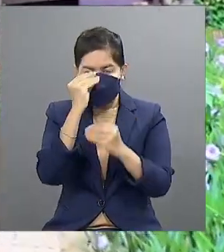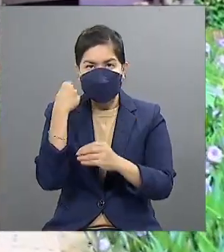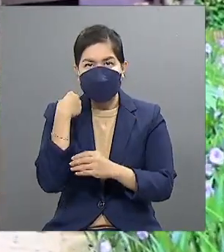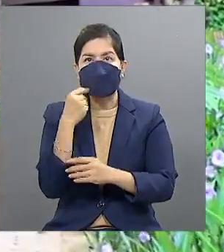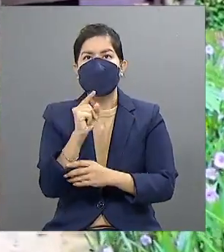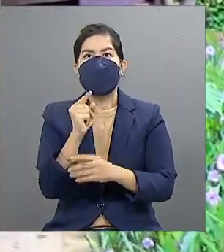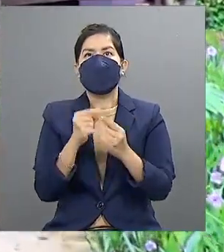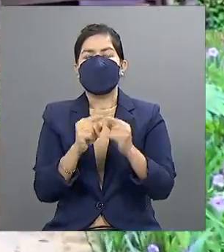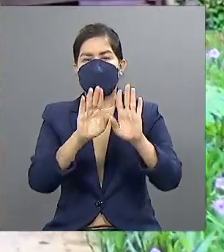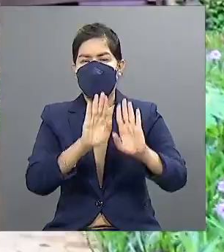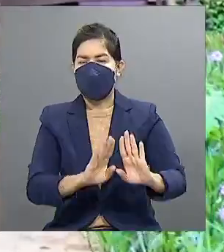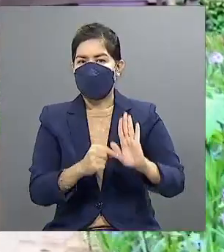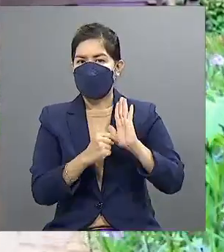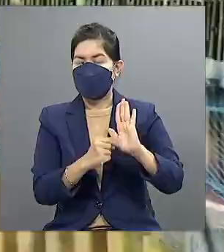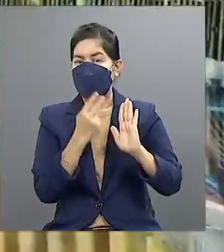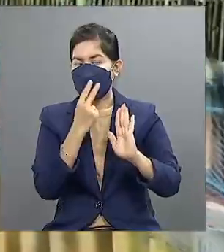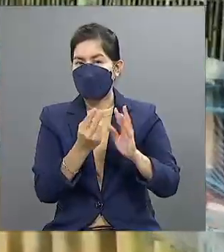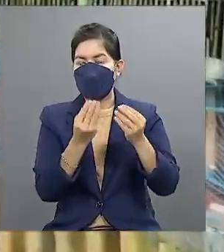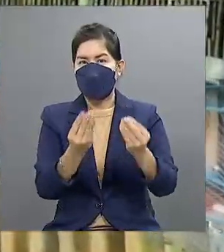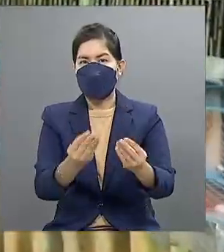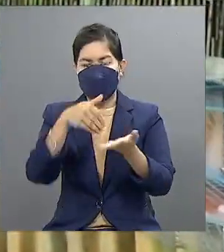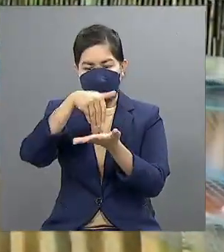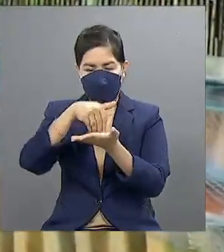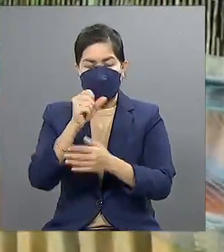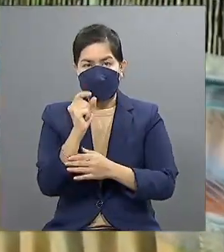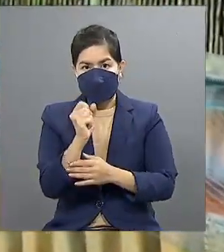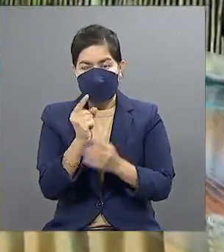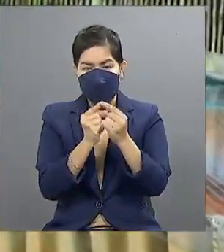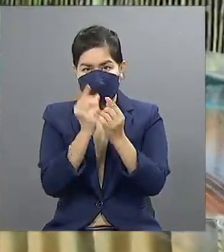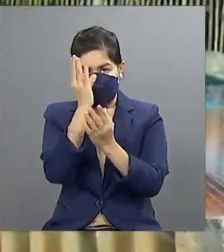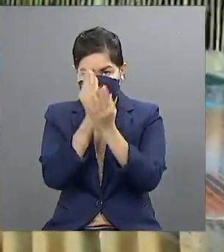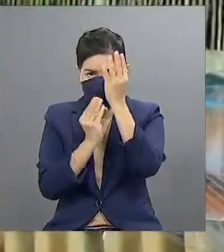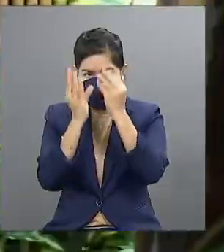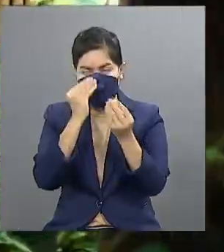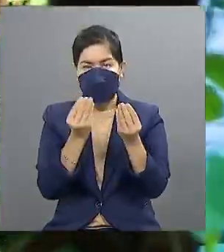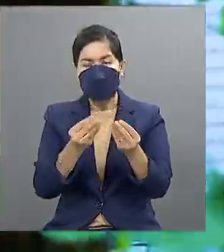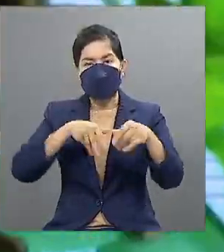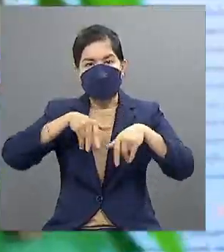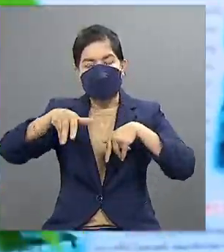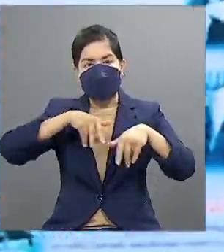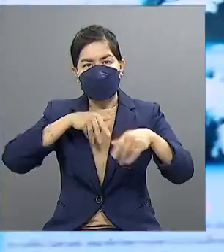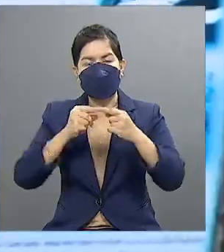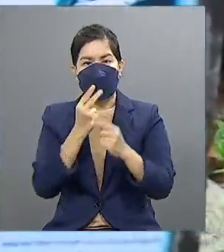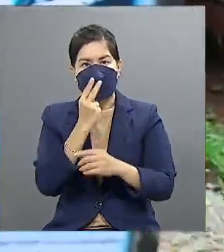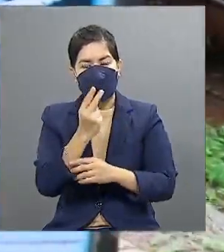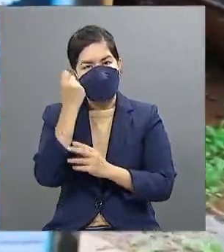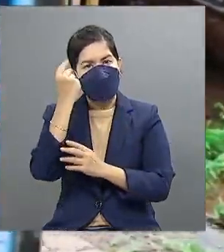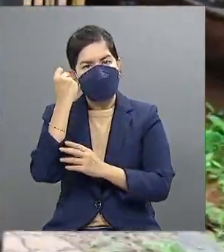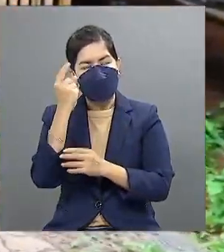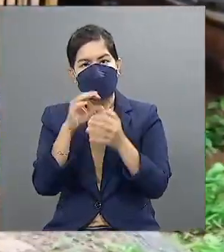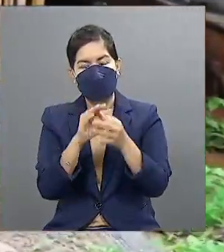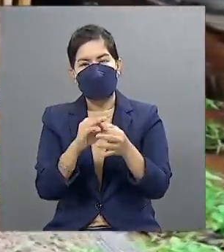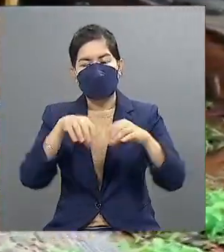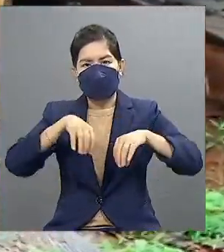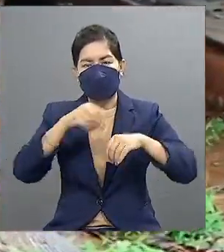การเรียนรู้นะครับให้ชาวบ้านที่มีความสนใจอยากทำอยากแก้ไขปัญหาต่างๆที่เกี่ยวกับการปลูกผักทางด้านเกษตรกรรมและด้านปศุสัตว์เ